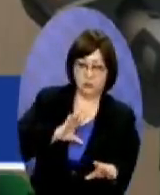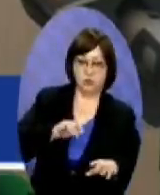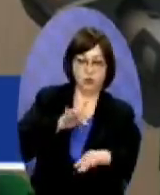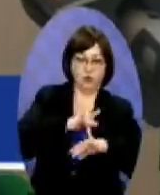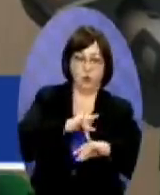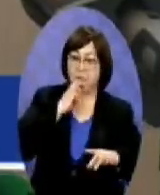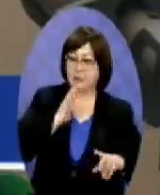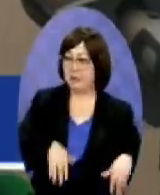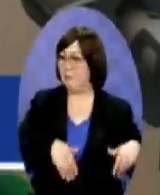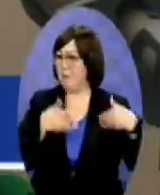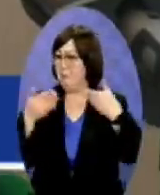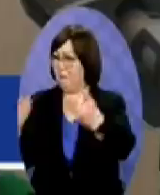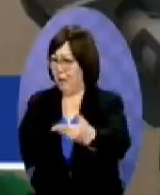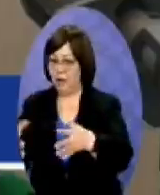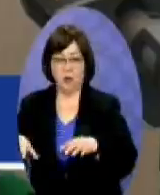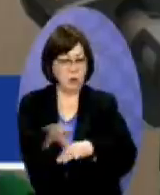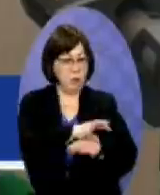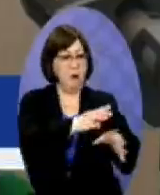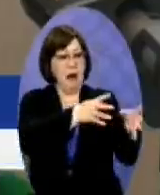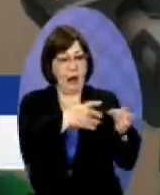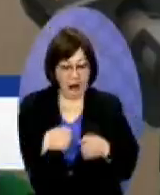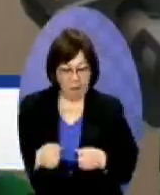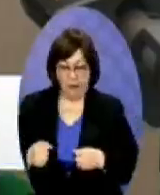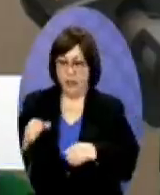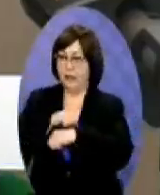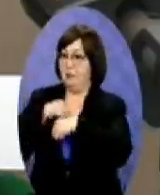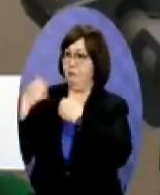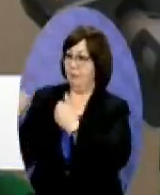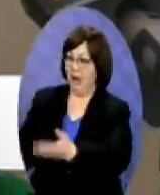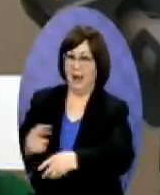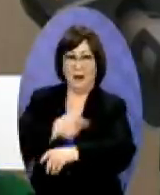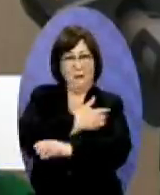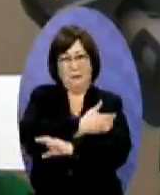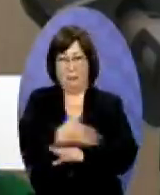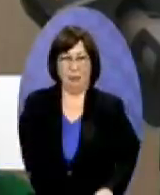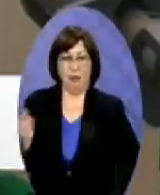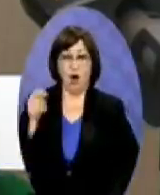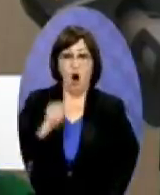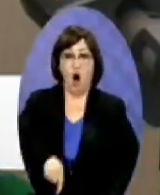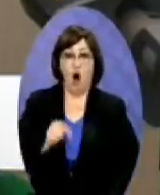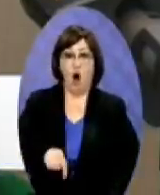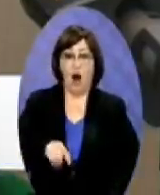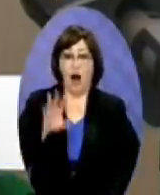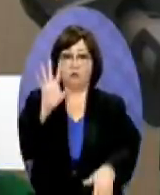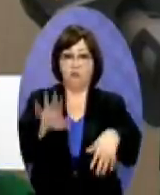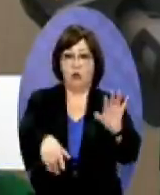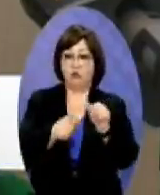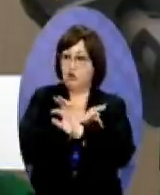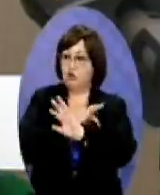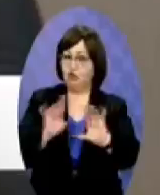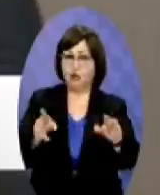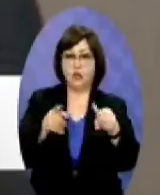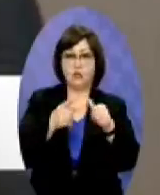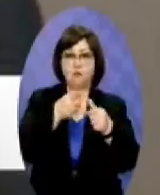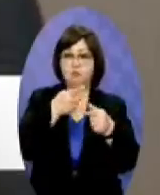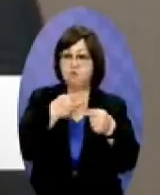холбогдсоноор иргэний улсын бүртгэлийн 15 төрлийн бүртгэлийн үйлчилгээг шууд сумаасаа хорооноосоо авдаг болно